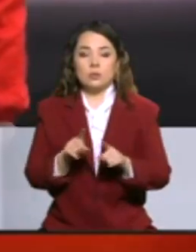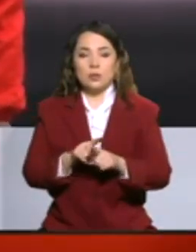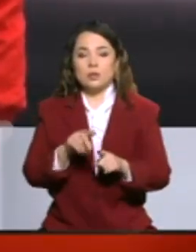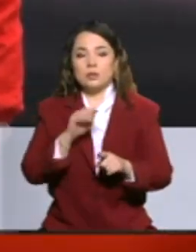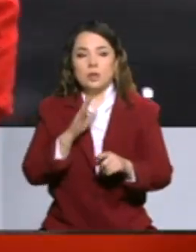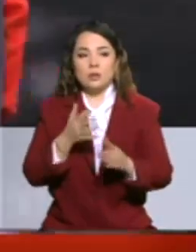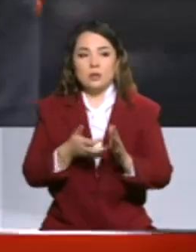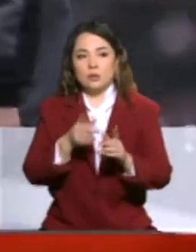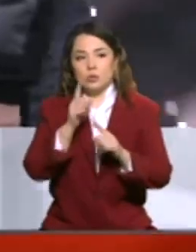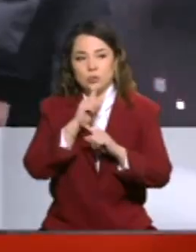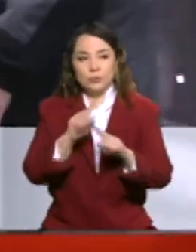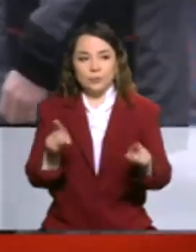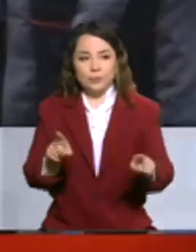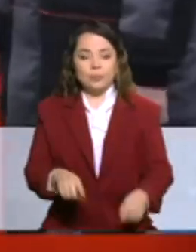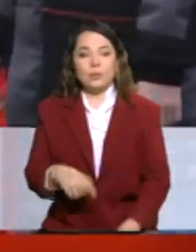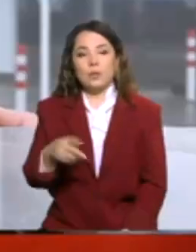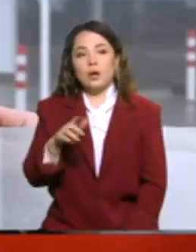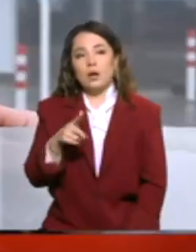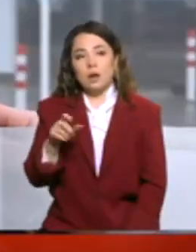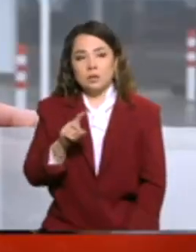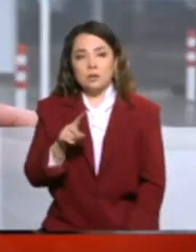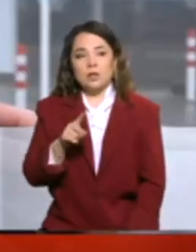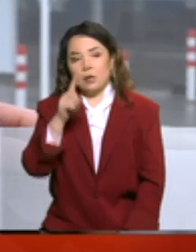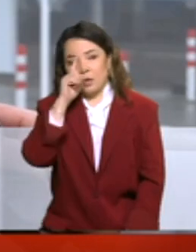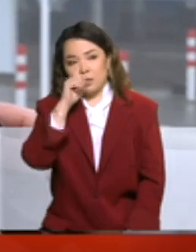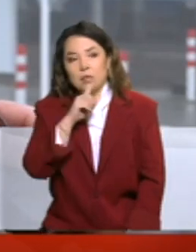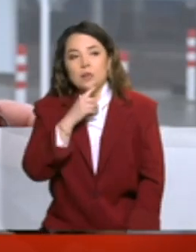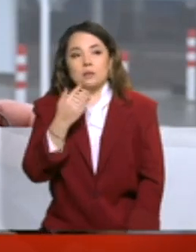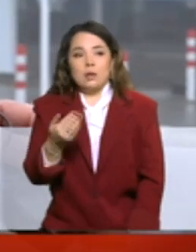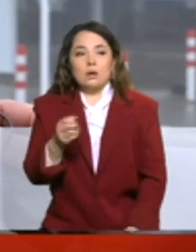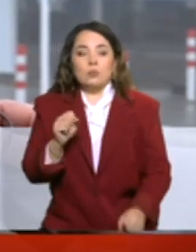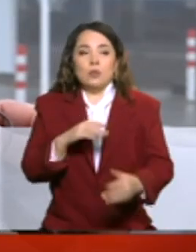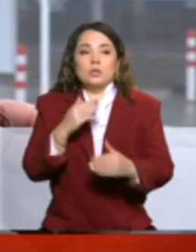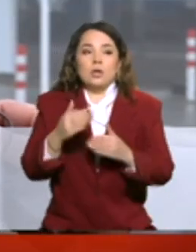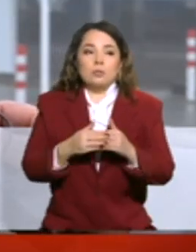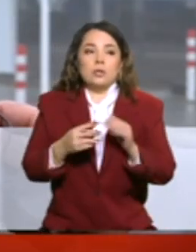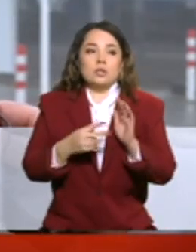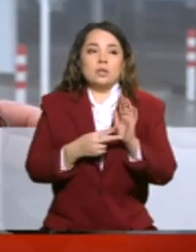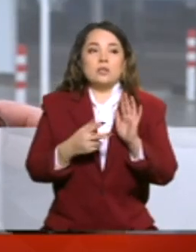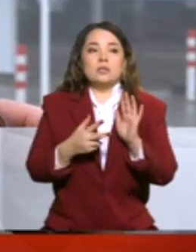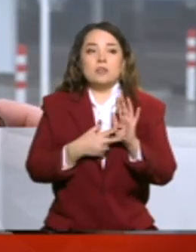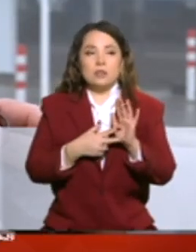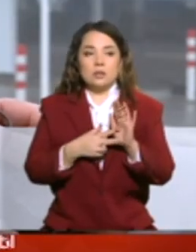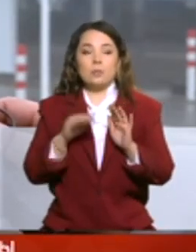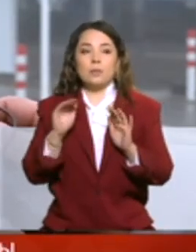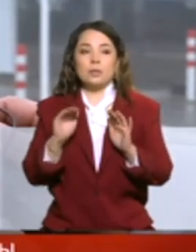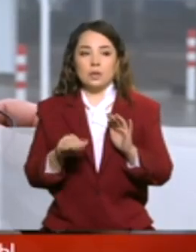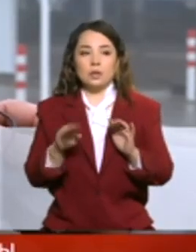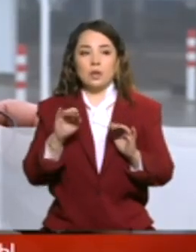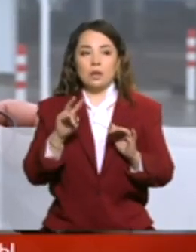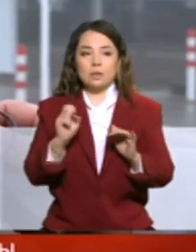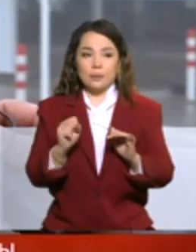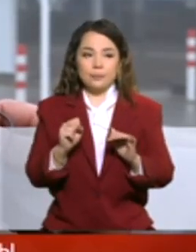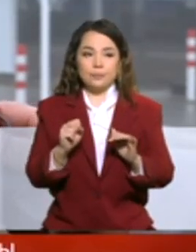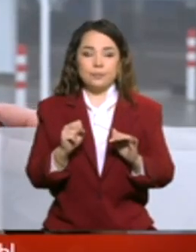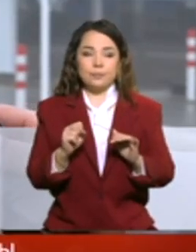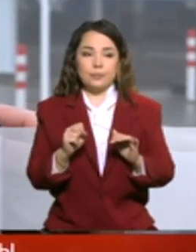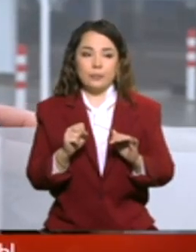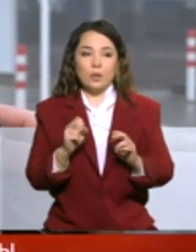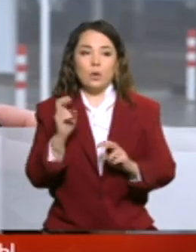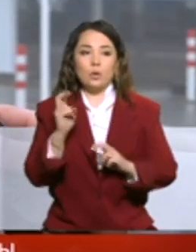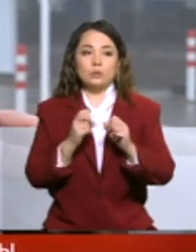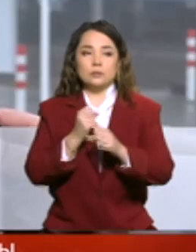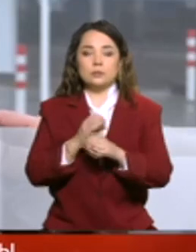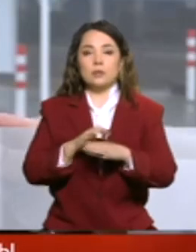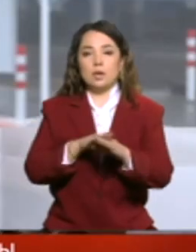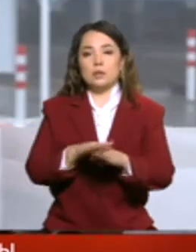тарықпайтын болды. Сүйтілген мұнай газы айына шамамен 7-8 мың тонна